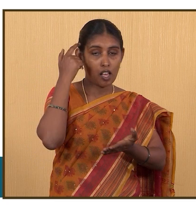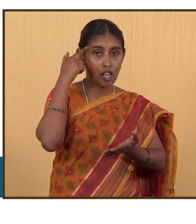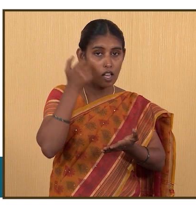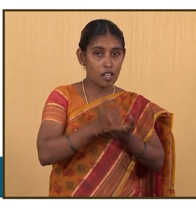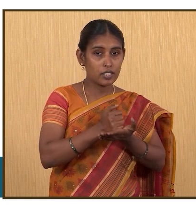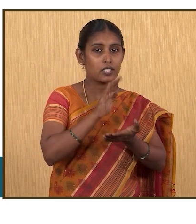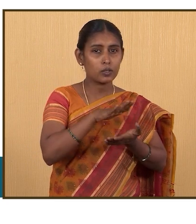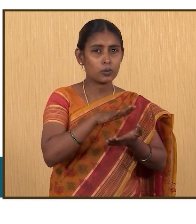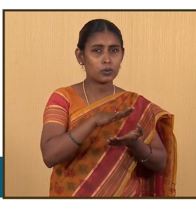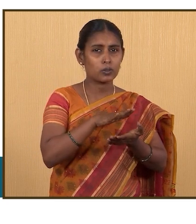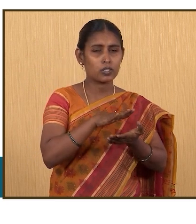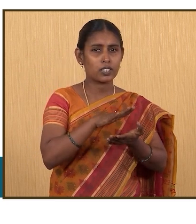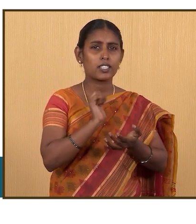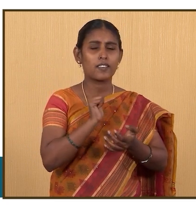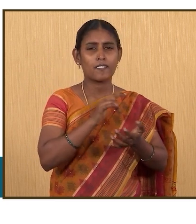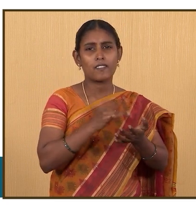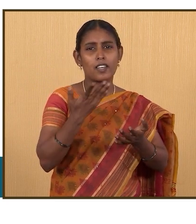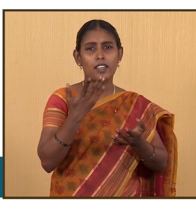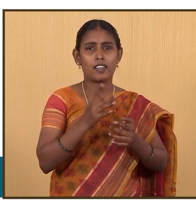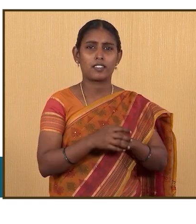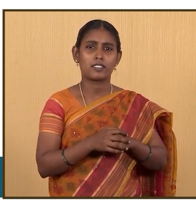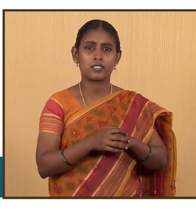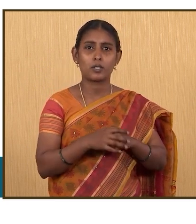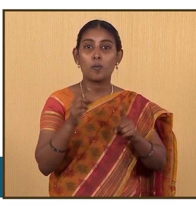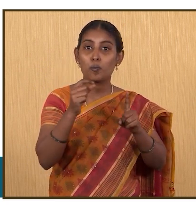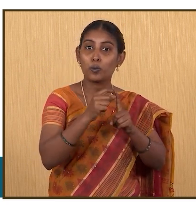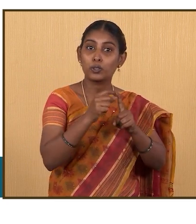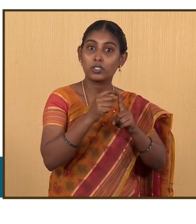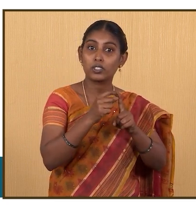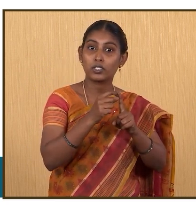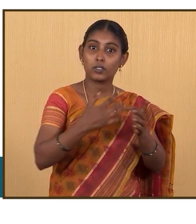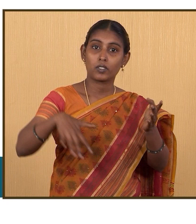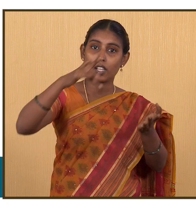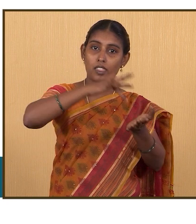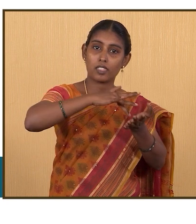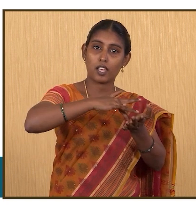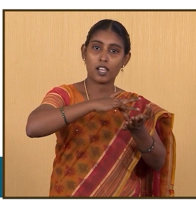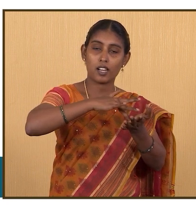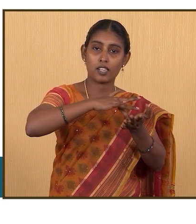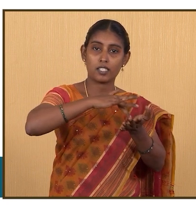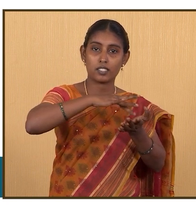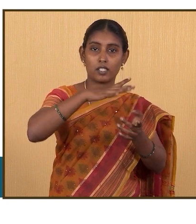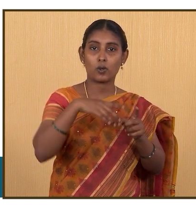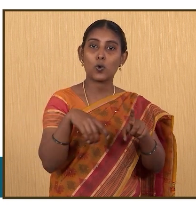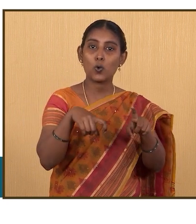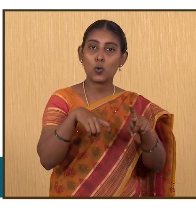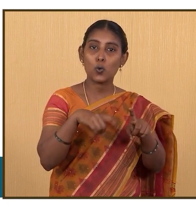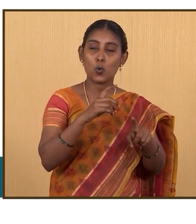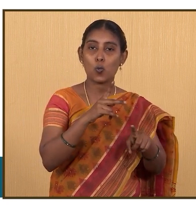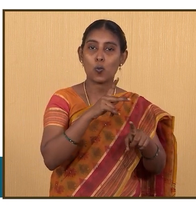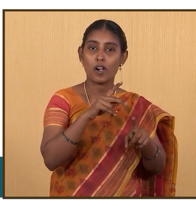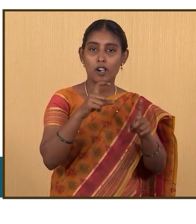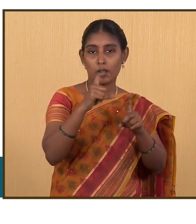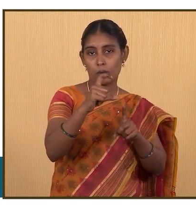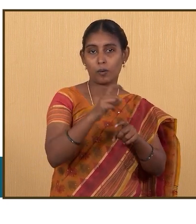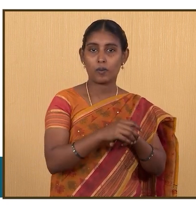ஆதாரங்கள் இருக்கக்கூடிய இடங்கள் அப்படின்னு பார்த்தோன்னா, முக்கியமாக போர்ச்சுகீஸோட தலைநகரான லிஸ்பன், கோவா,